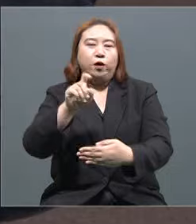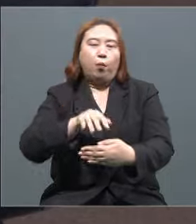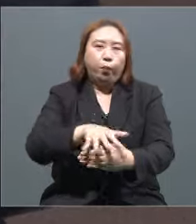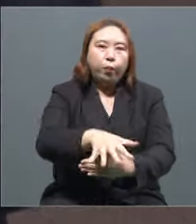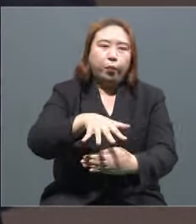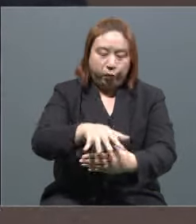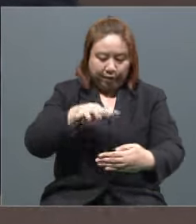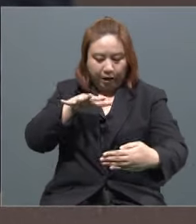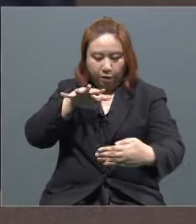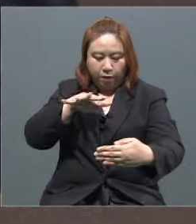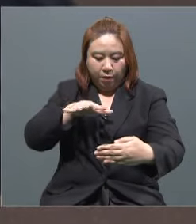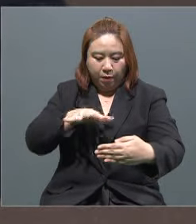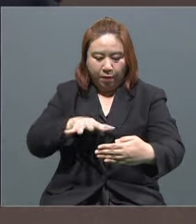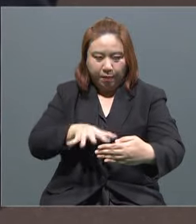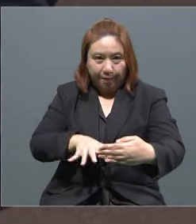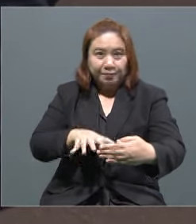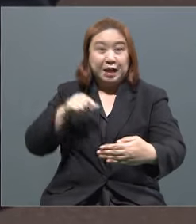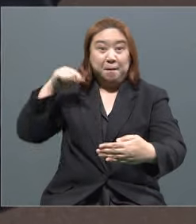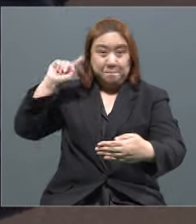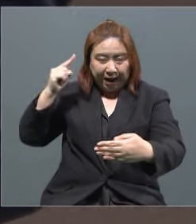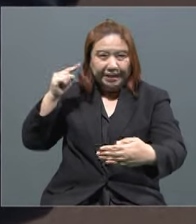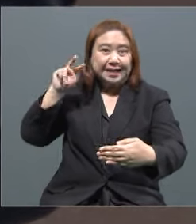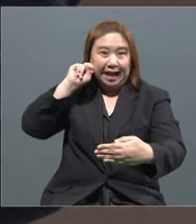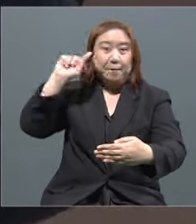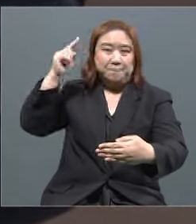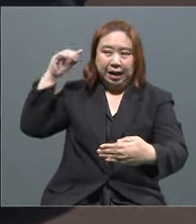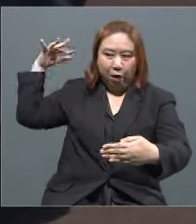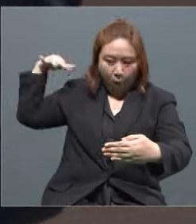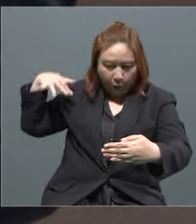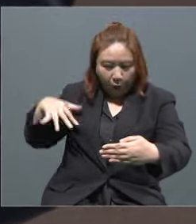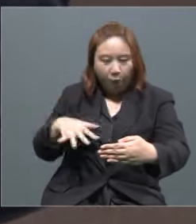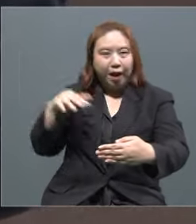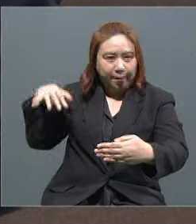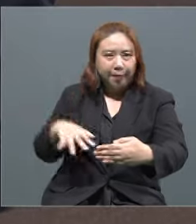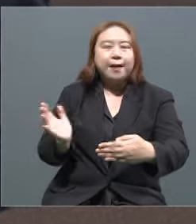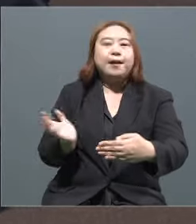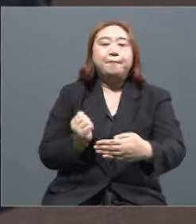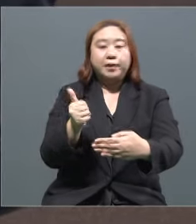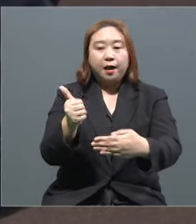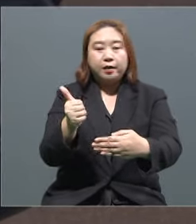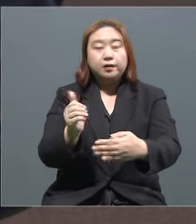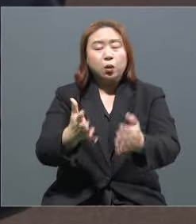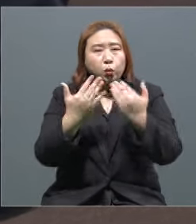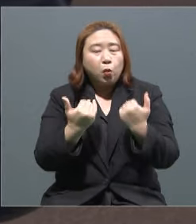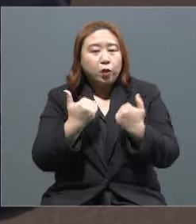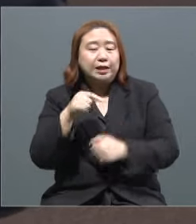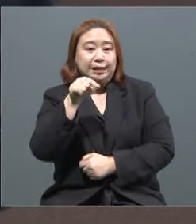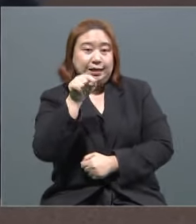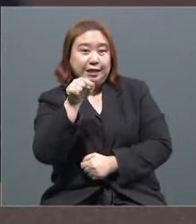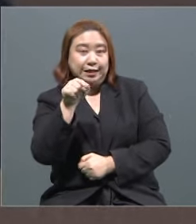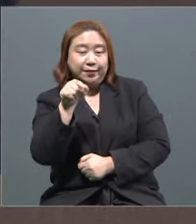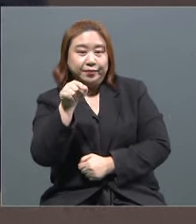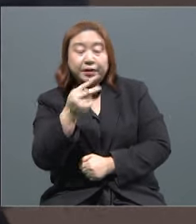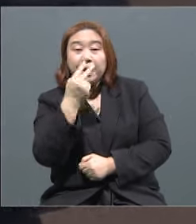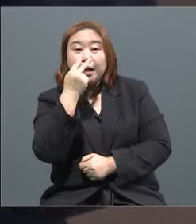ต้นน้ำตรงนี้ครับให้รองรับน้ำเหนือที่พีคที่จะมาถึงนะครับซึ่งตรงนี้จากการระบายน้ำตรงนี้ครับจะเห็นว่า